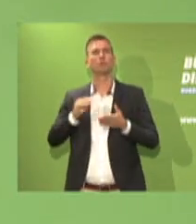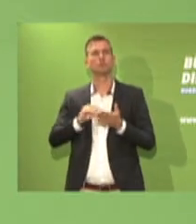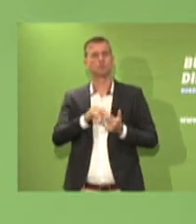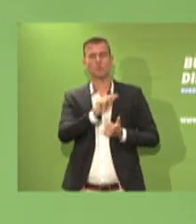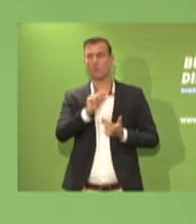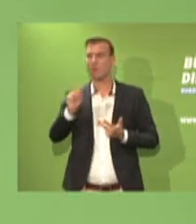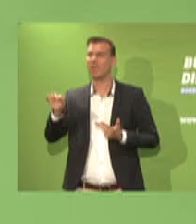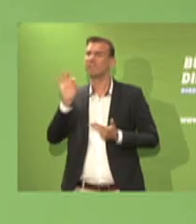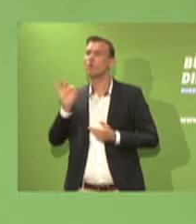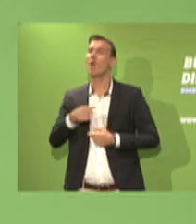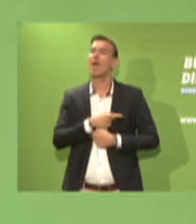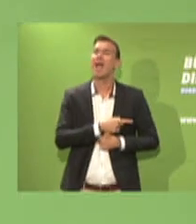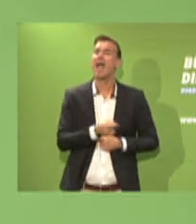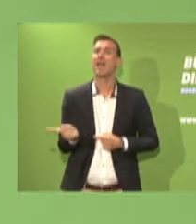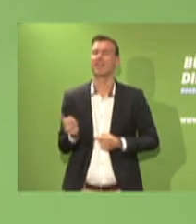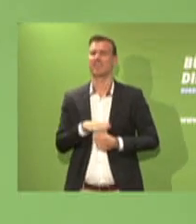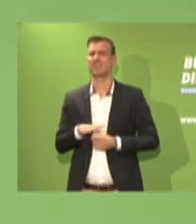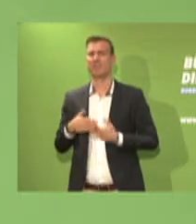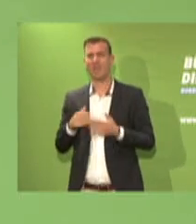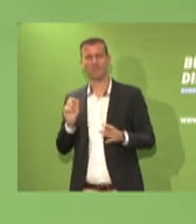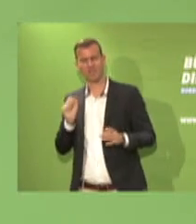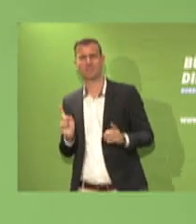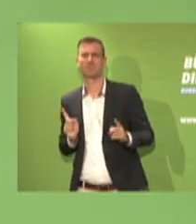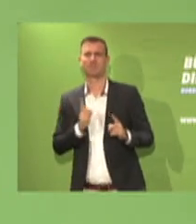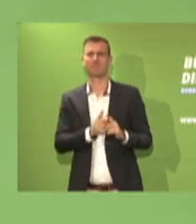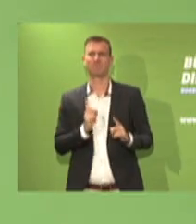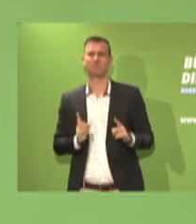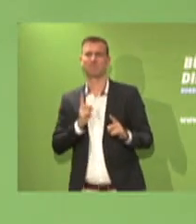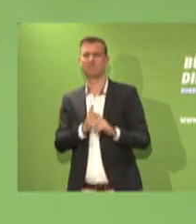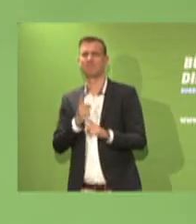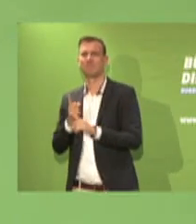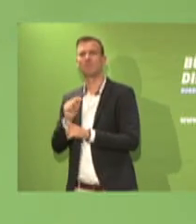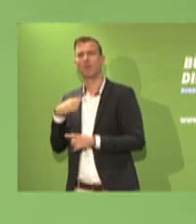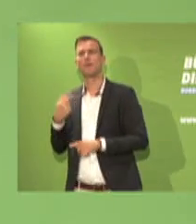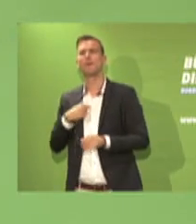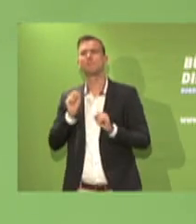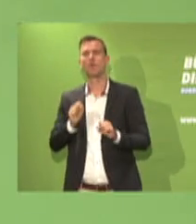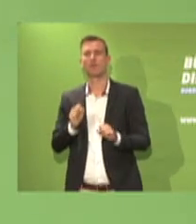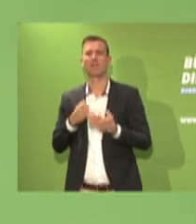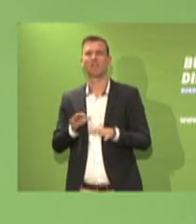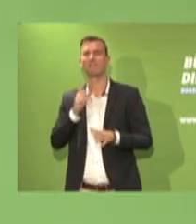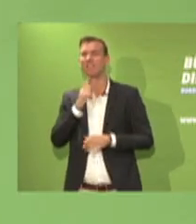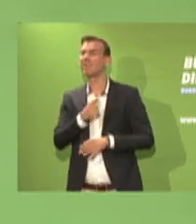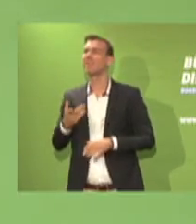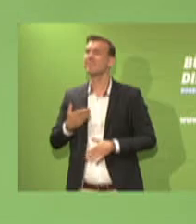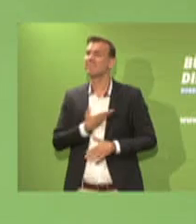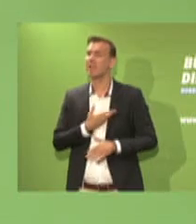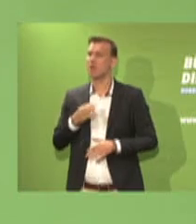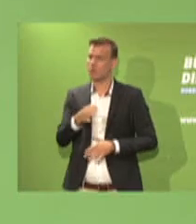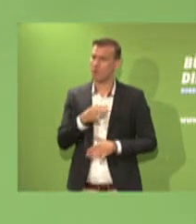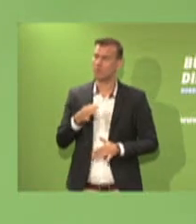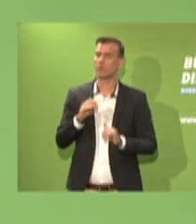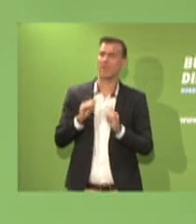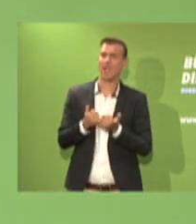auch für alle Kinder auch offen sind und dass wir eben auch die Möglichkeit auch sozusagen eröffnen, wenn das vor Ort gewollt ist, in Kommunen und von den